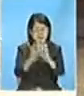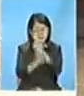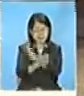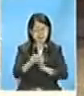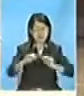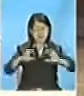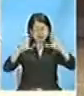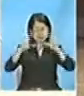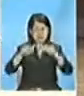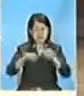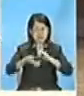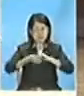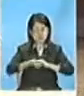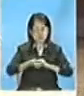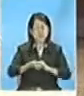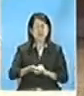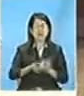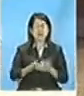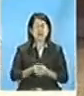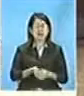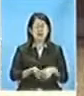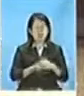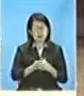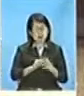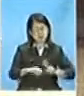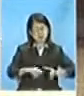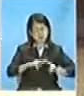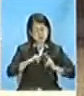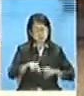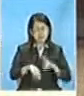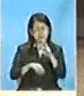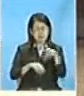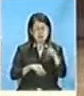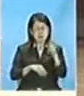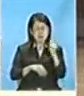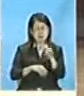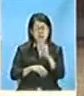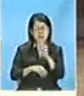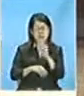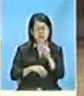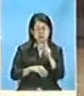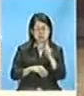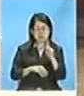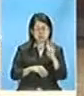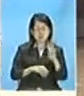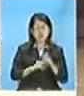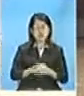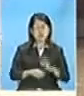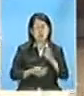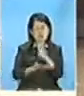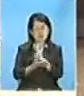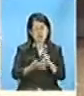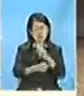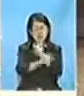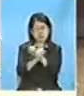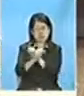ชนวปอ4212นะครับของวิทยาลัยป้องกันราชอาณาจักรหลัก